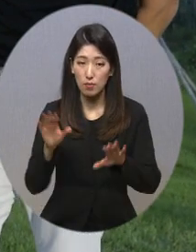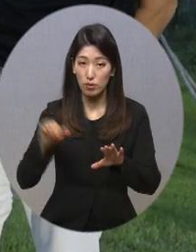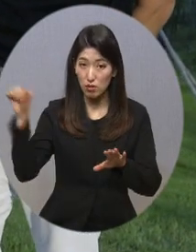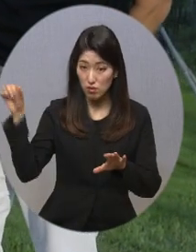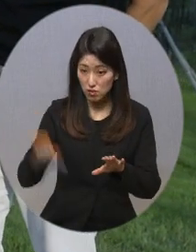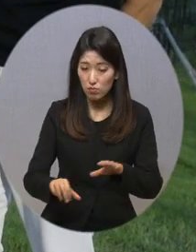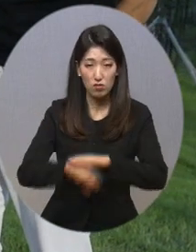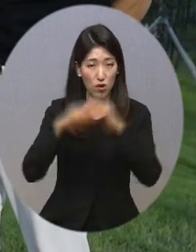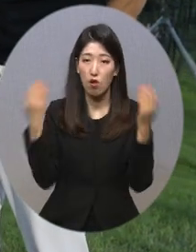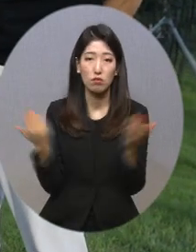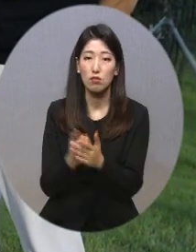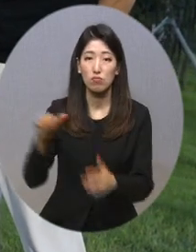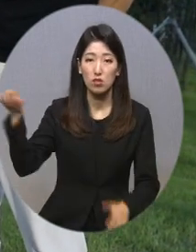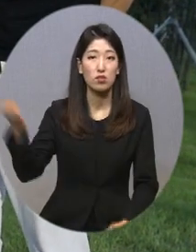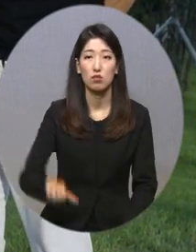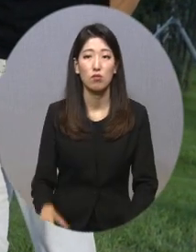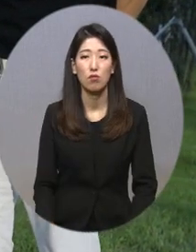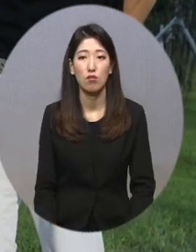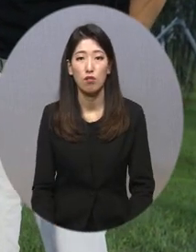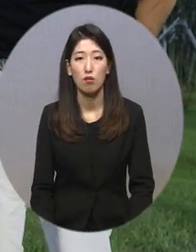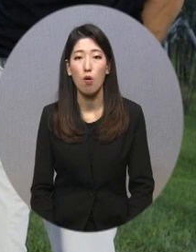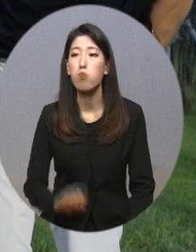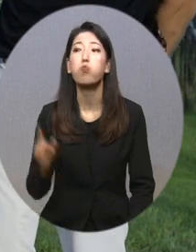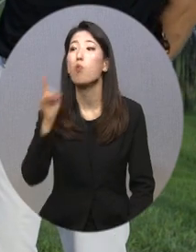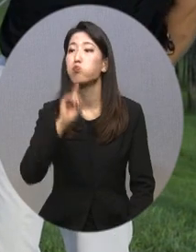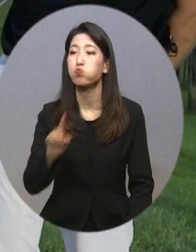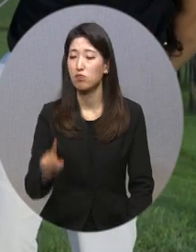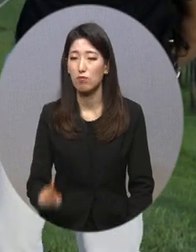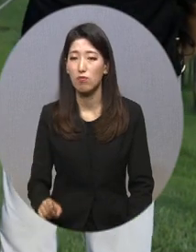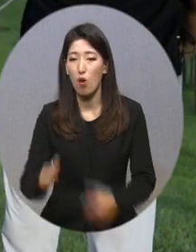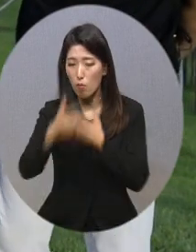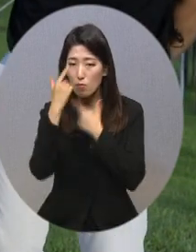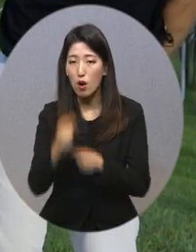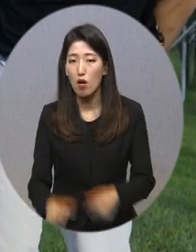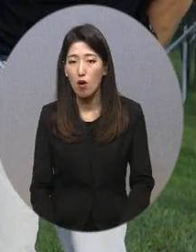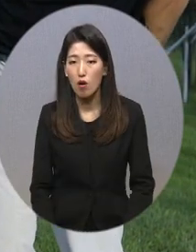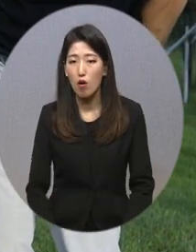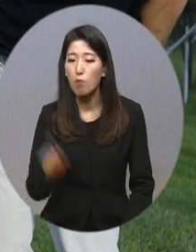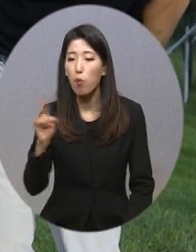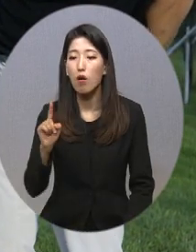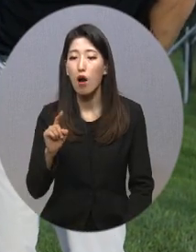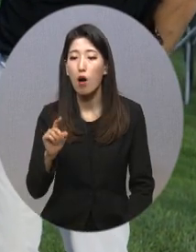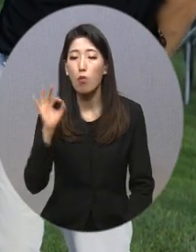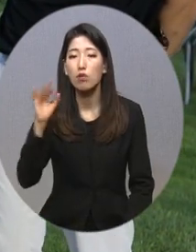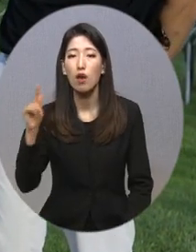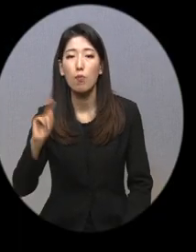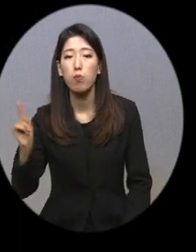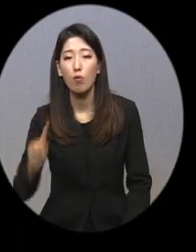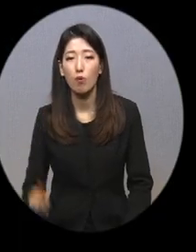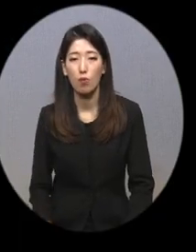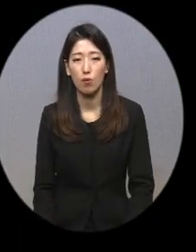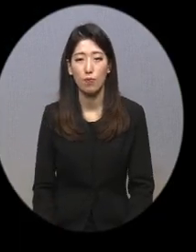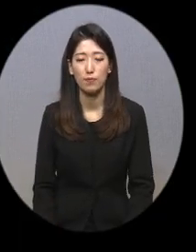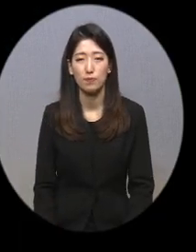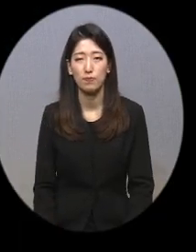스코어 지는 거야. 오케이 오케이 오케이. 콜. 뭘 콜이야? 뭐 말하는 거야 뭐 콜이야? 뭐가 콜인데?